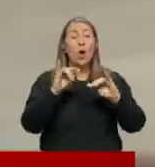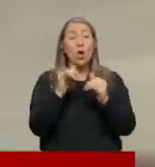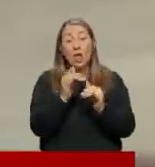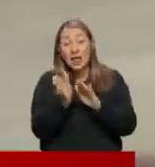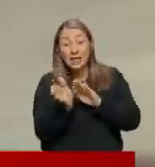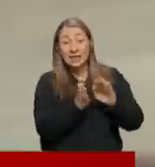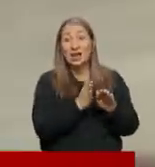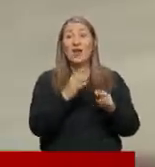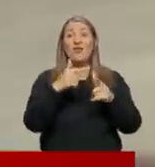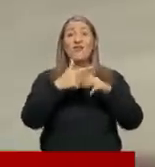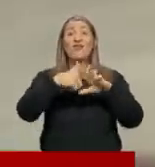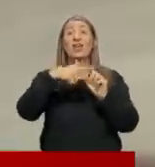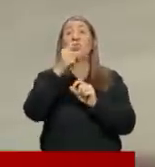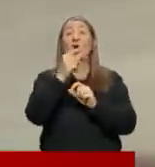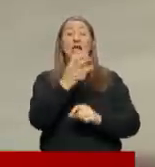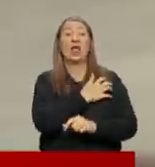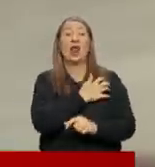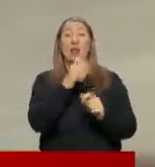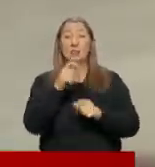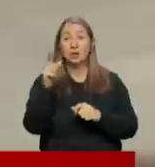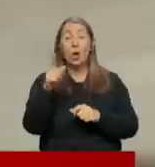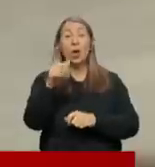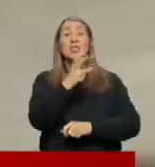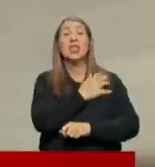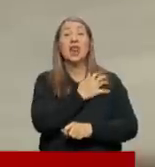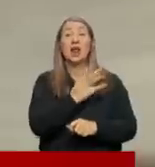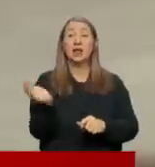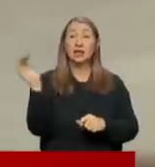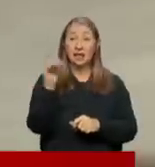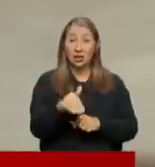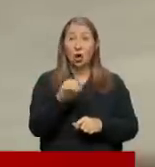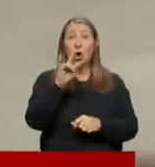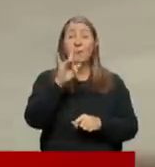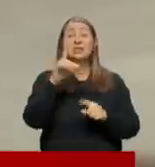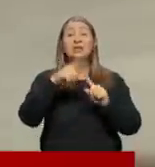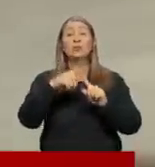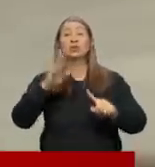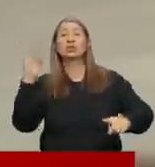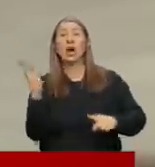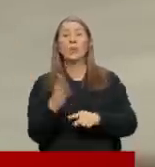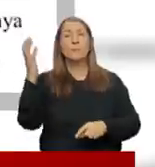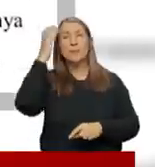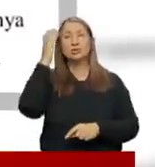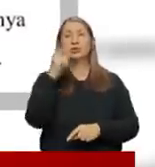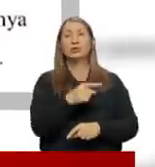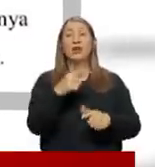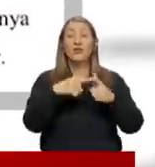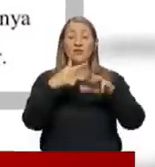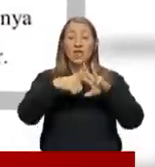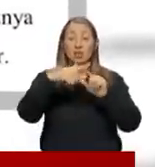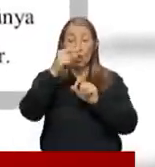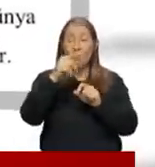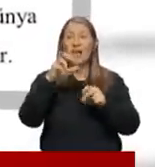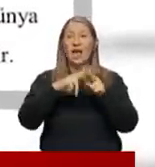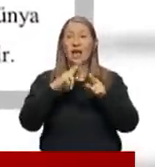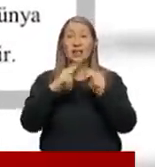yerine FETÖ'cüler general yapıldı. O generaller de geldi. 15 Temmuz darbesinde başrol oynadılar. FETÖ, PKK